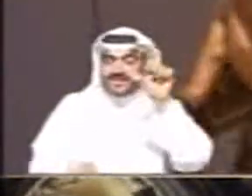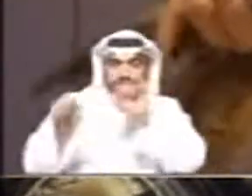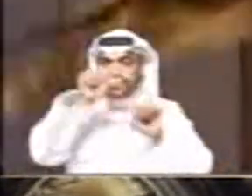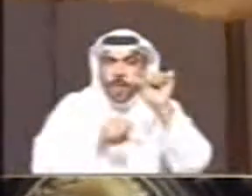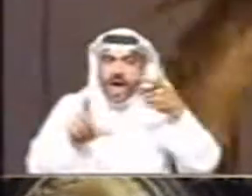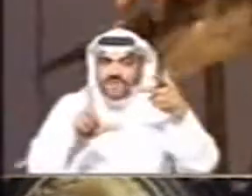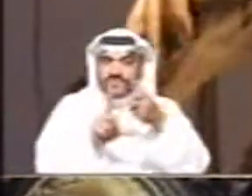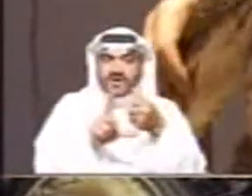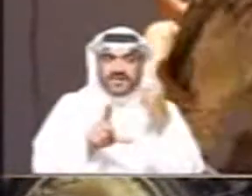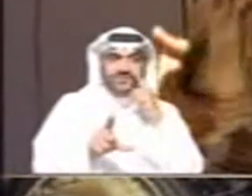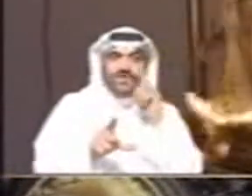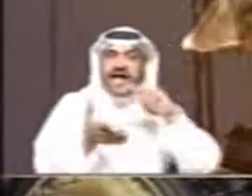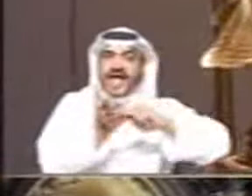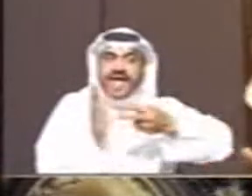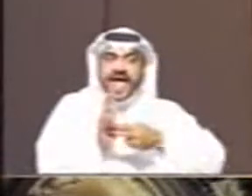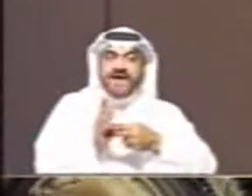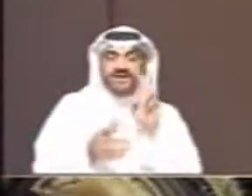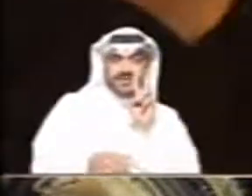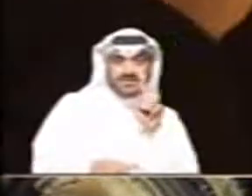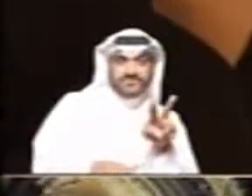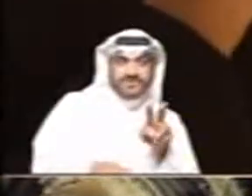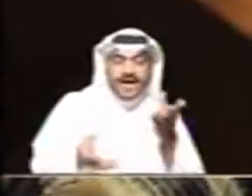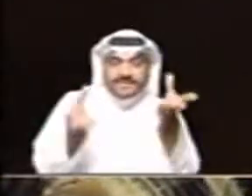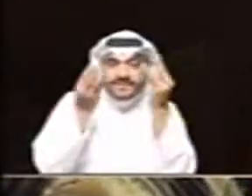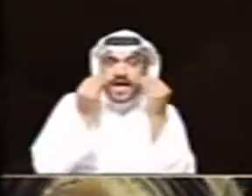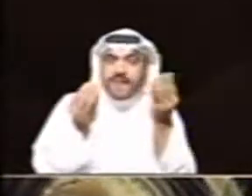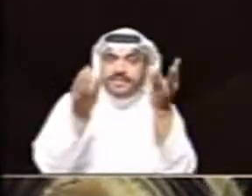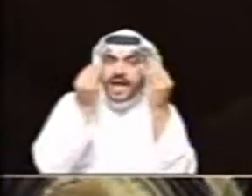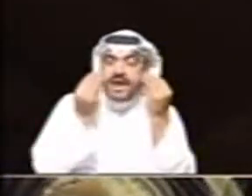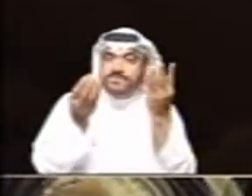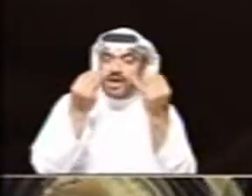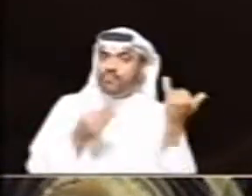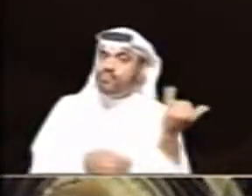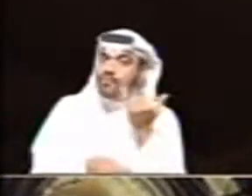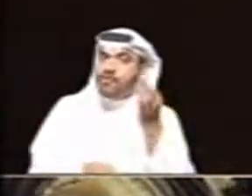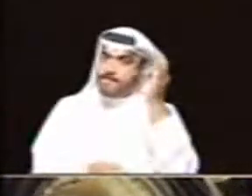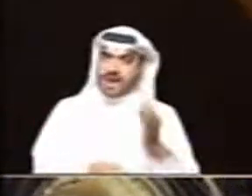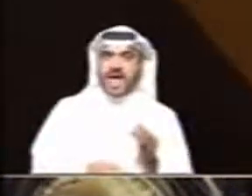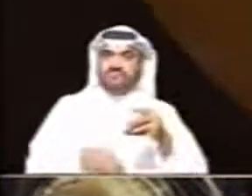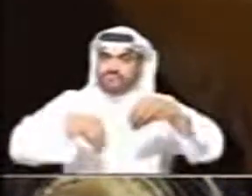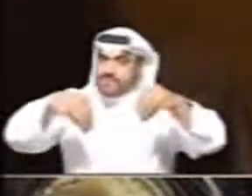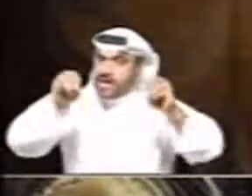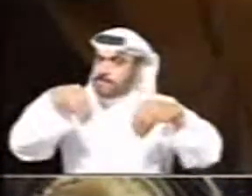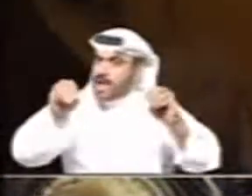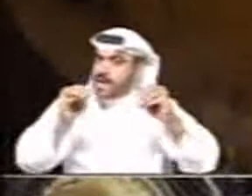الاحتفالية معرضا لمربي الصقور للمزيد من التوعية حول الأمور المتعلقة بالحياة